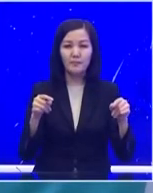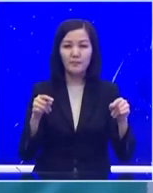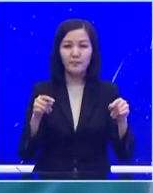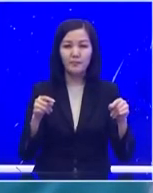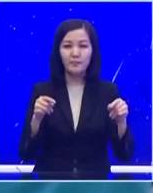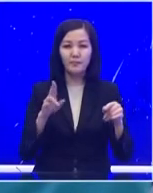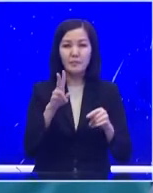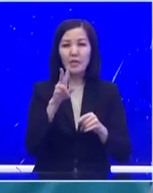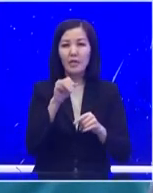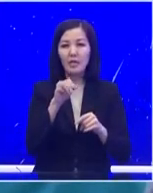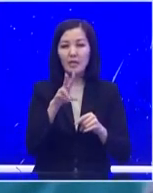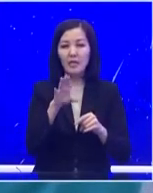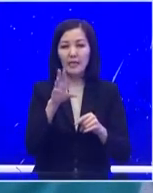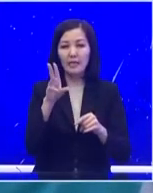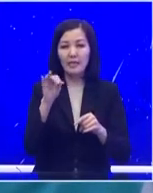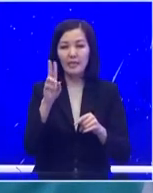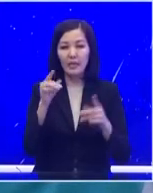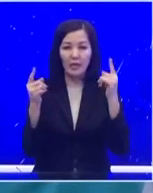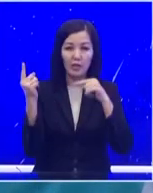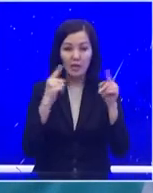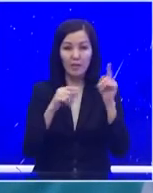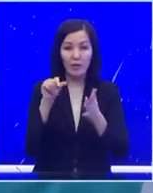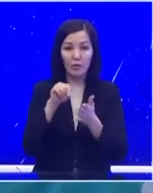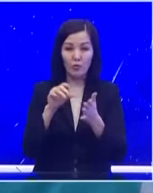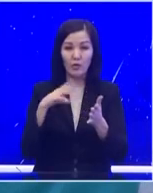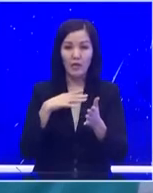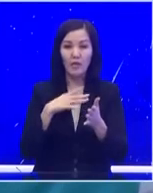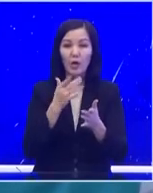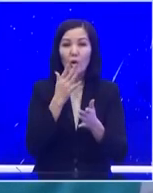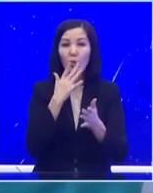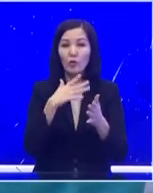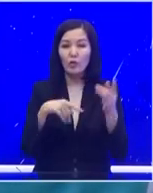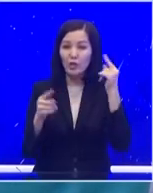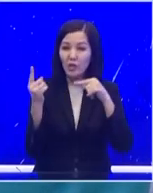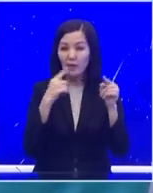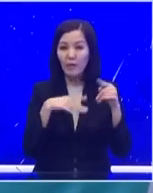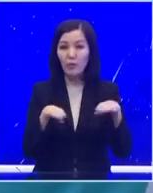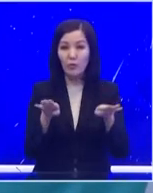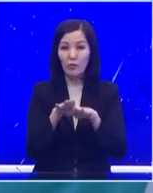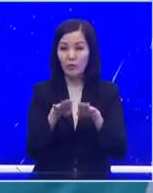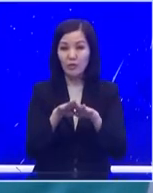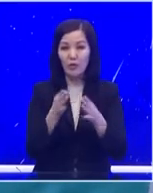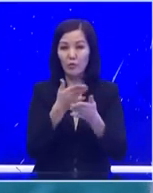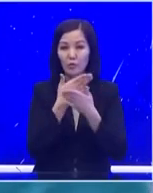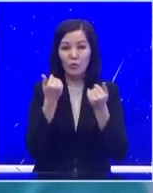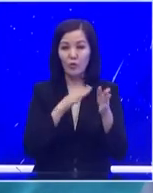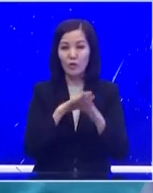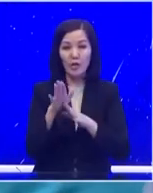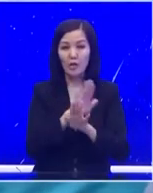енді классикалық шығармалар орындалған, бірақ та ұлттық шығармалар мұнда деңгейде орындалмаған.